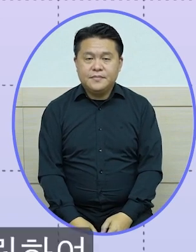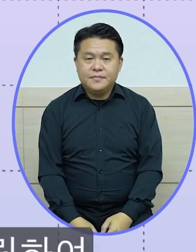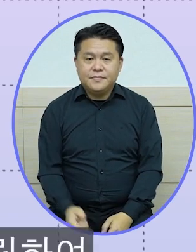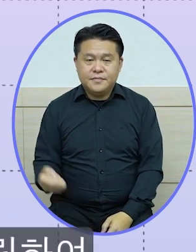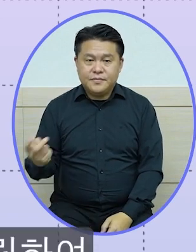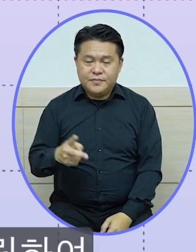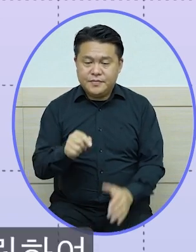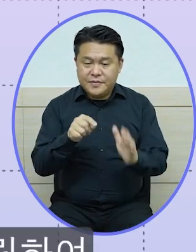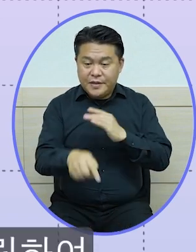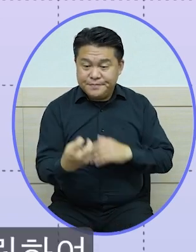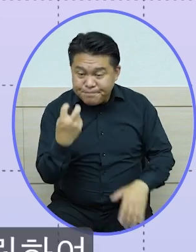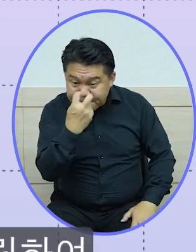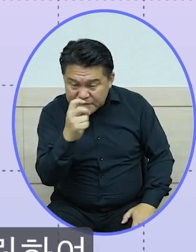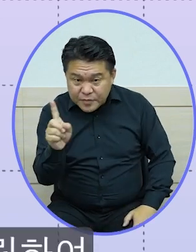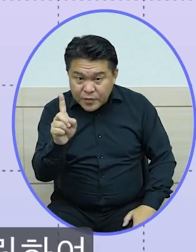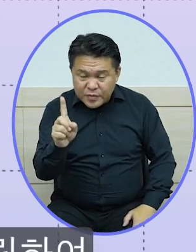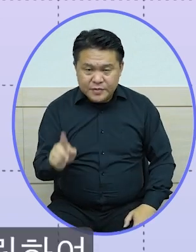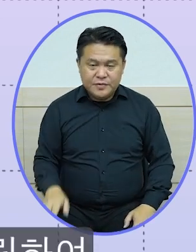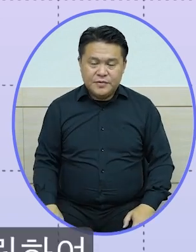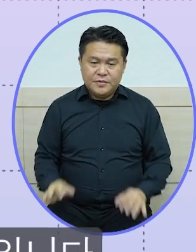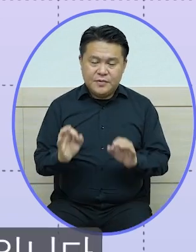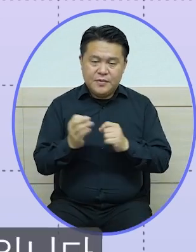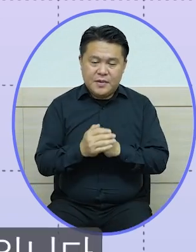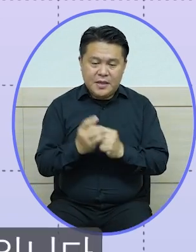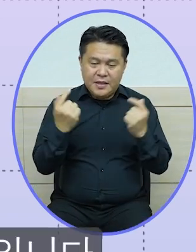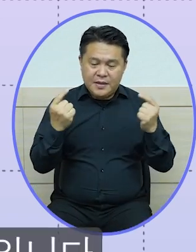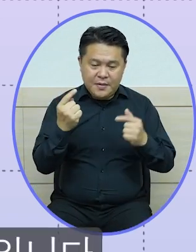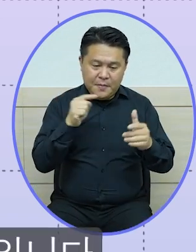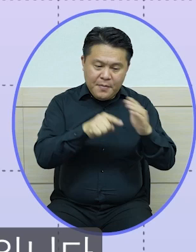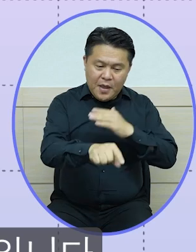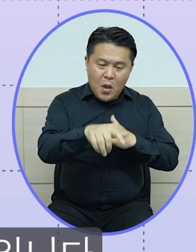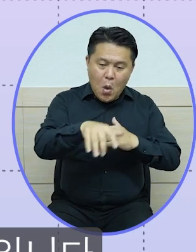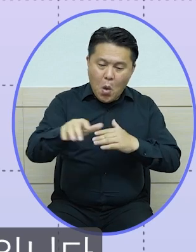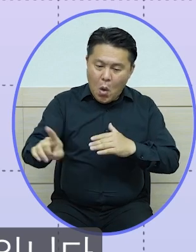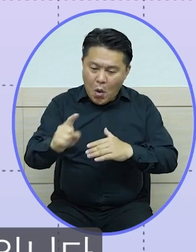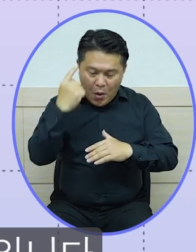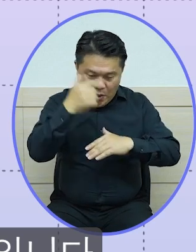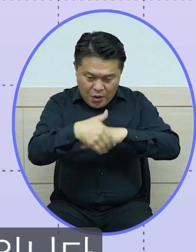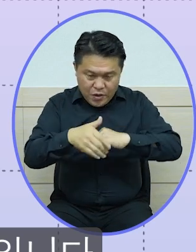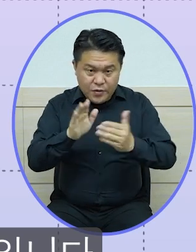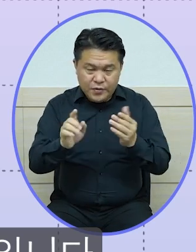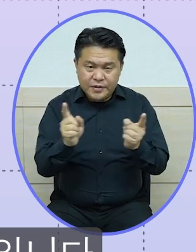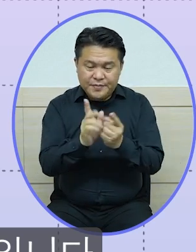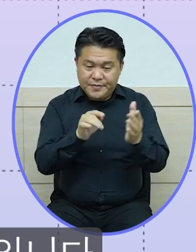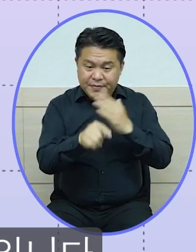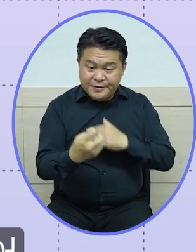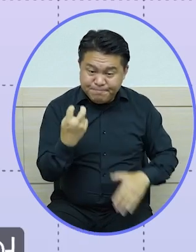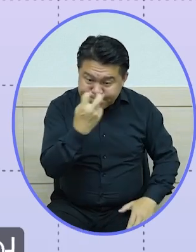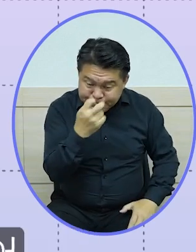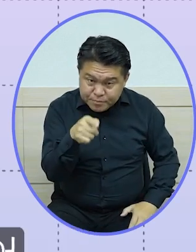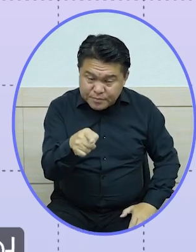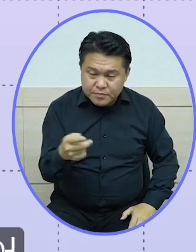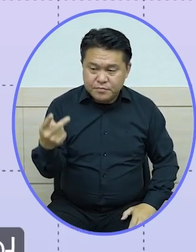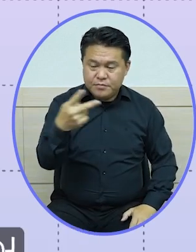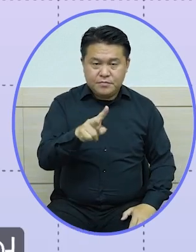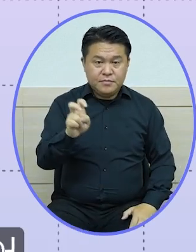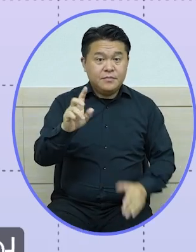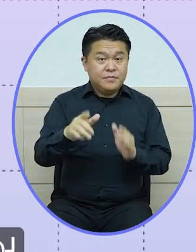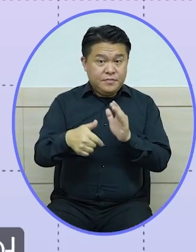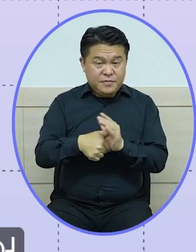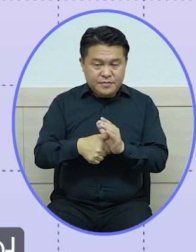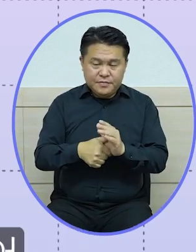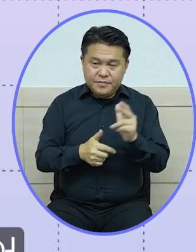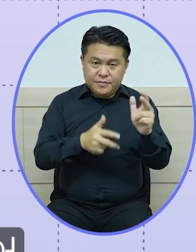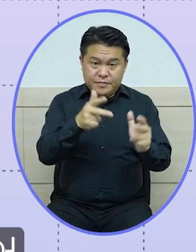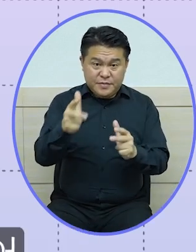현장 모니터링은 매년 일정 기간 방문 계획을 수립하여 현장을 직접 찾아가 사업을 내용을 점검하는 사업입니다. 2022년 전체